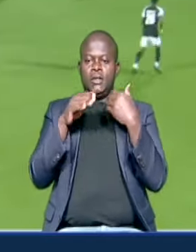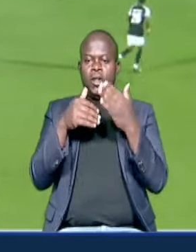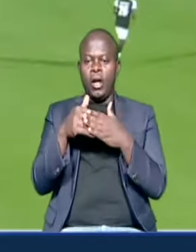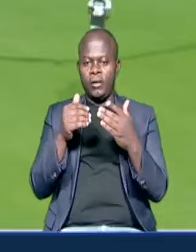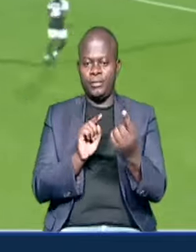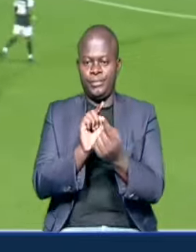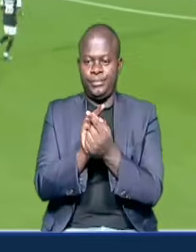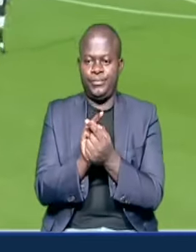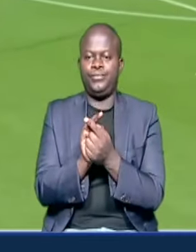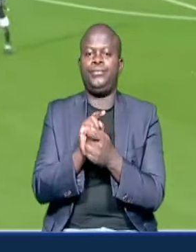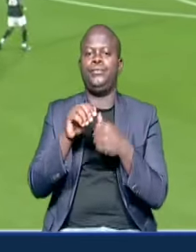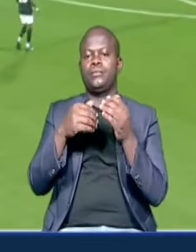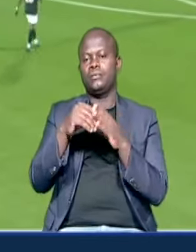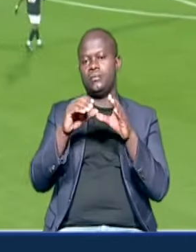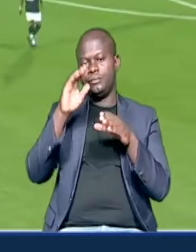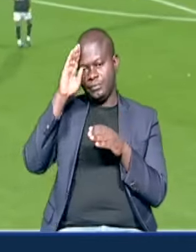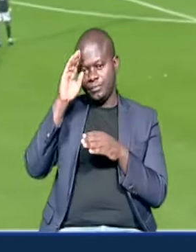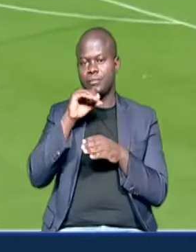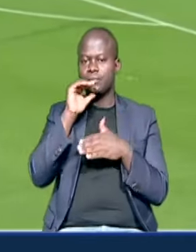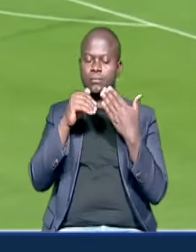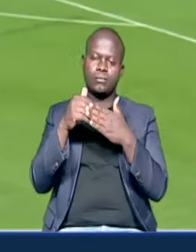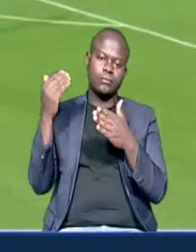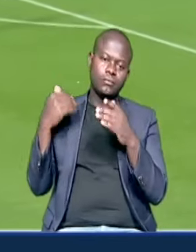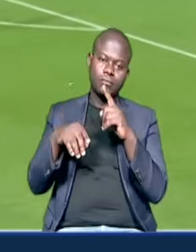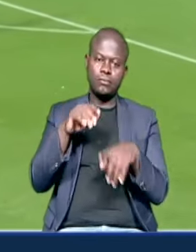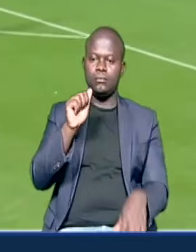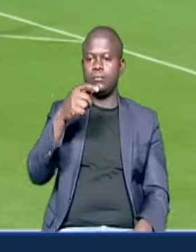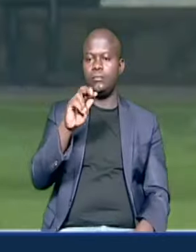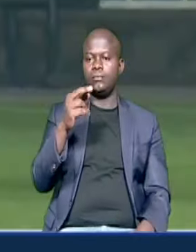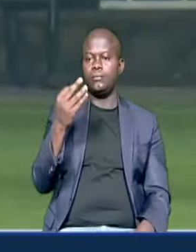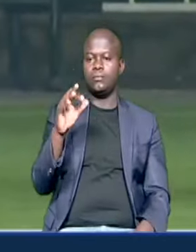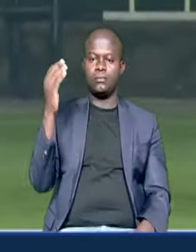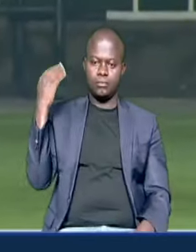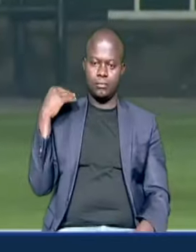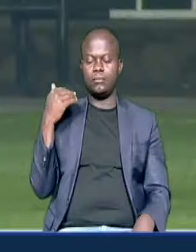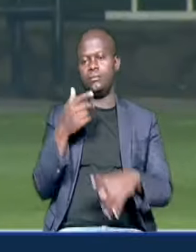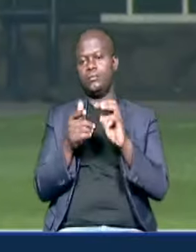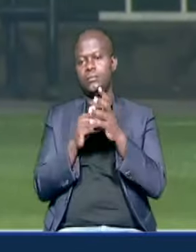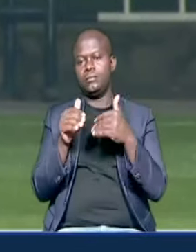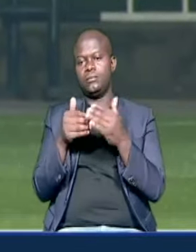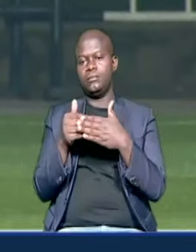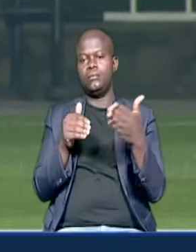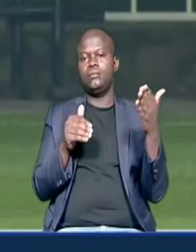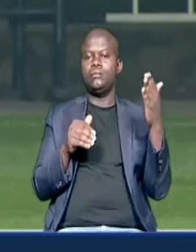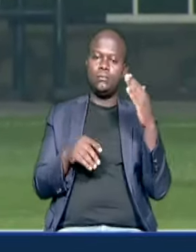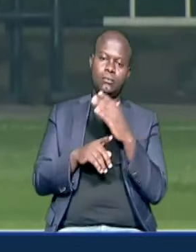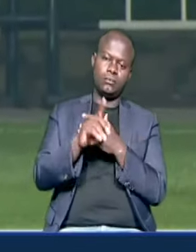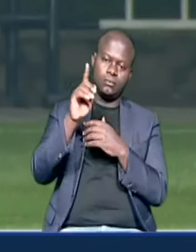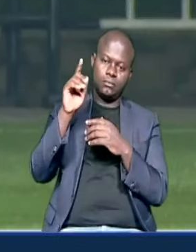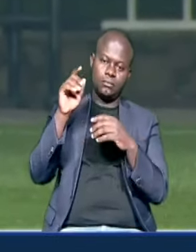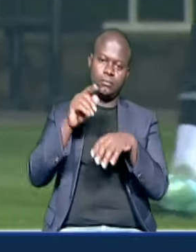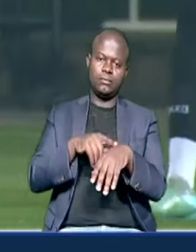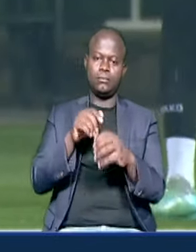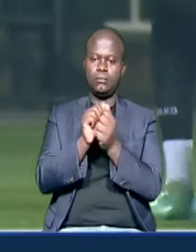gutsinda ikipe ya APR na Police. Ikipe ya Police ntabwo yaheruka gutsinda APR usibye inshuro ebyiri zonyine yatsinze APR, ariko APR yatsinze inshuro 10 zose